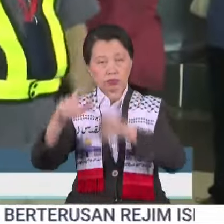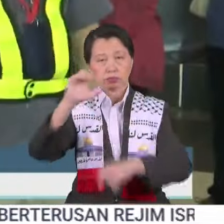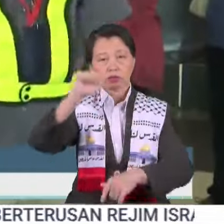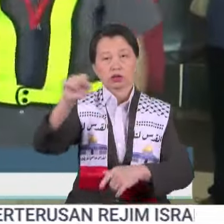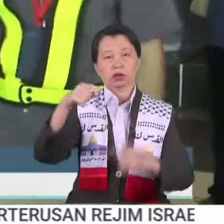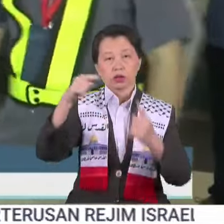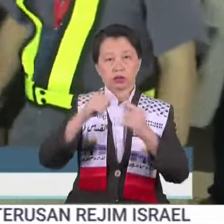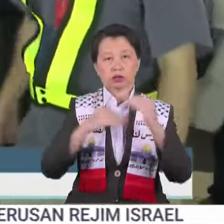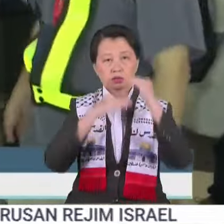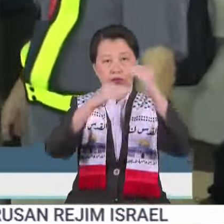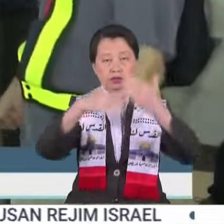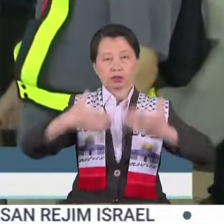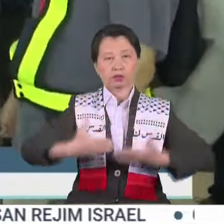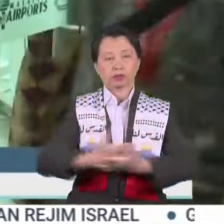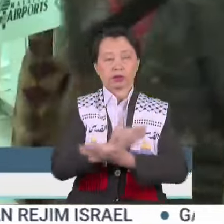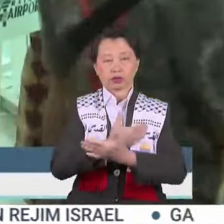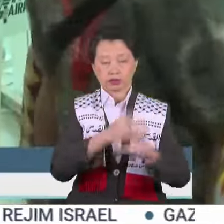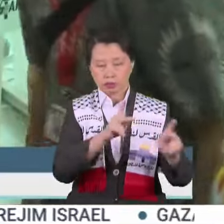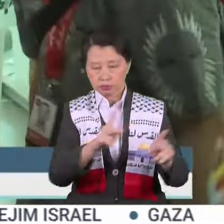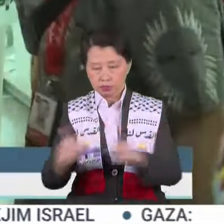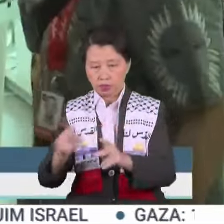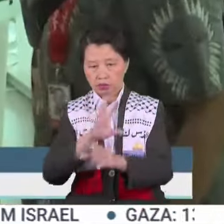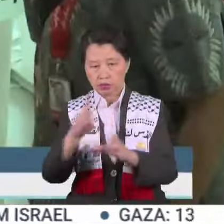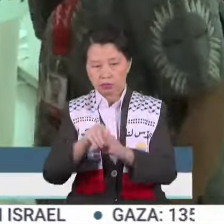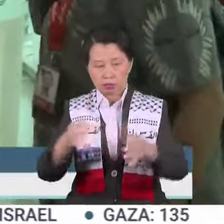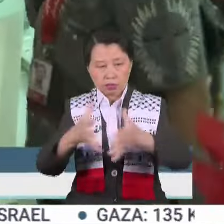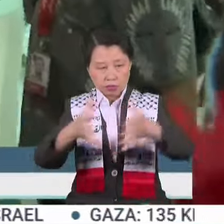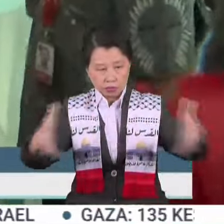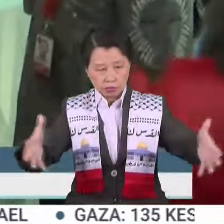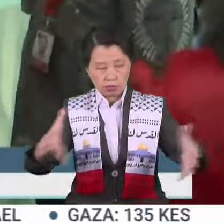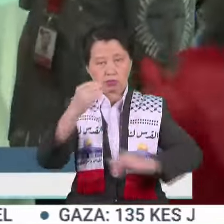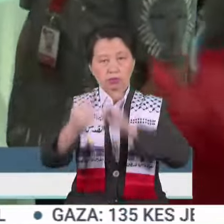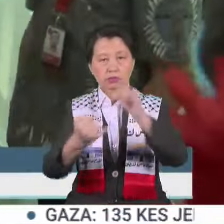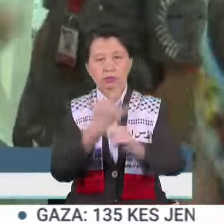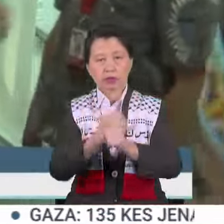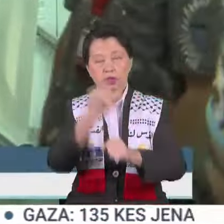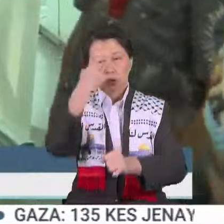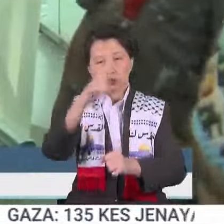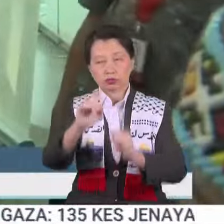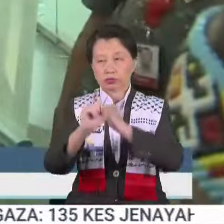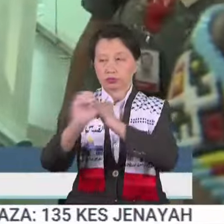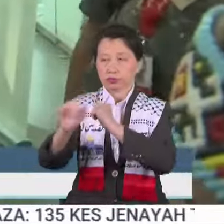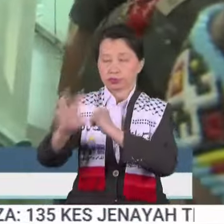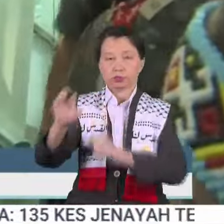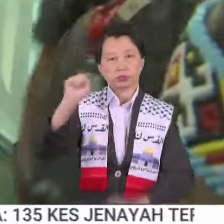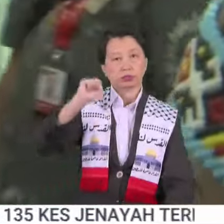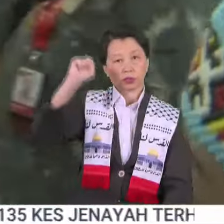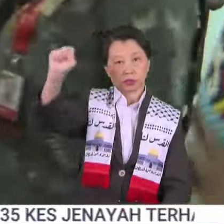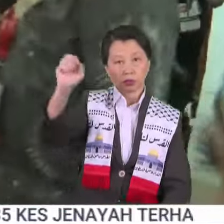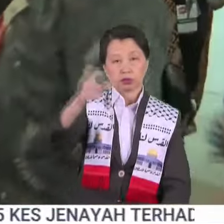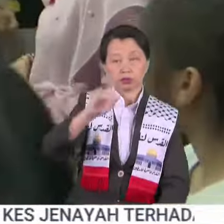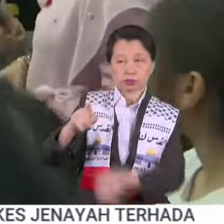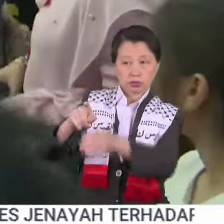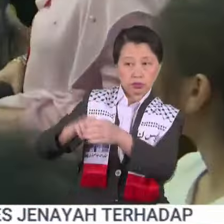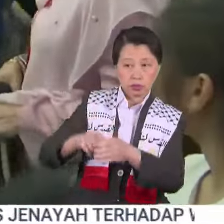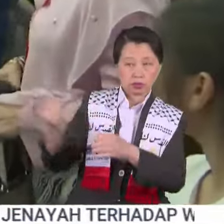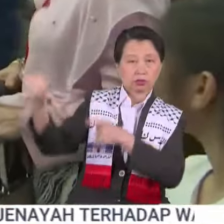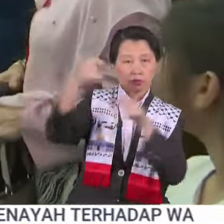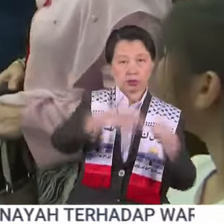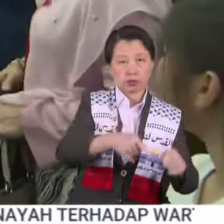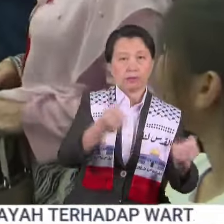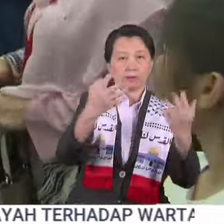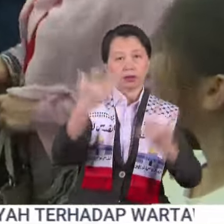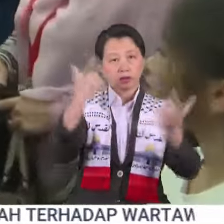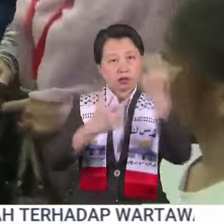Sabah ke tahap baharu. Pelan itu meliputi perluasan laluan antarabangsa untuk mempromosikan Sabah dan menarik kemasukan lebih